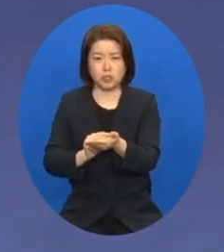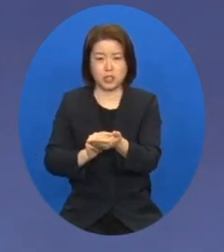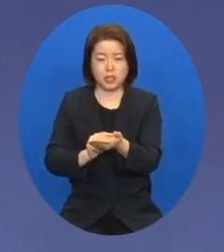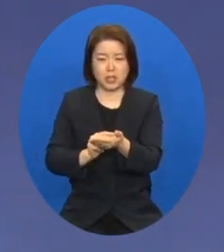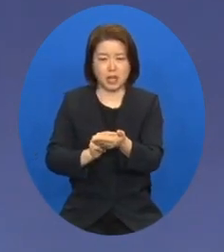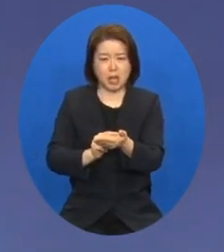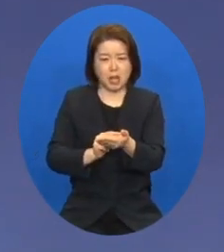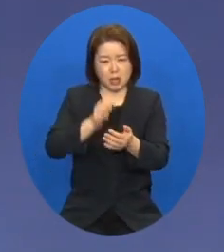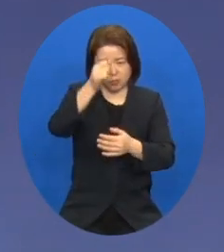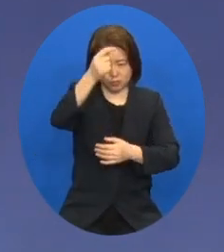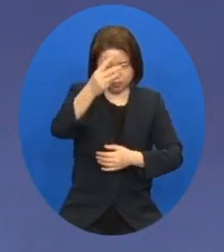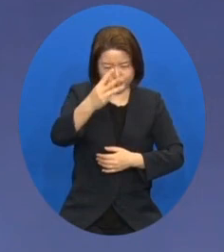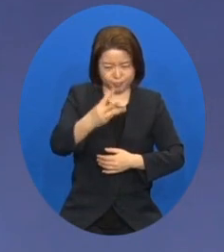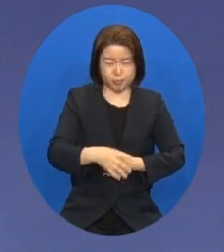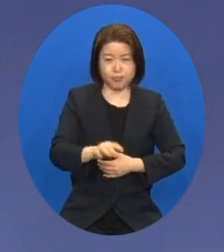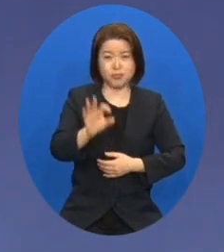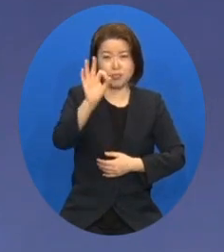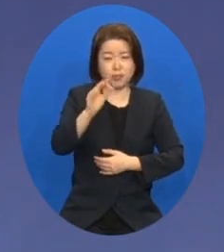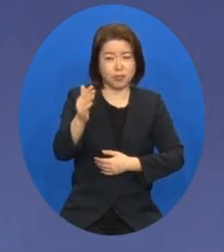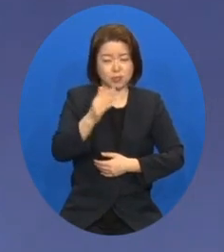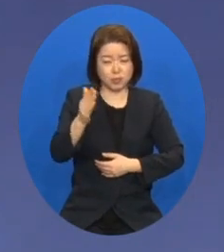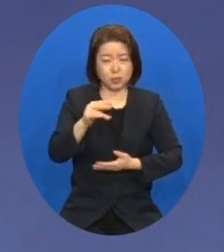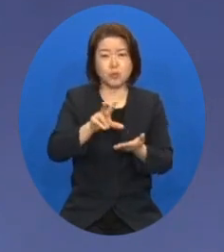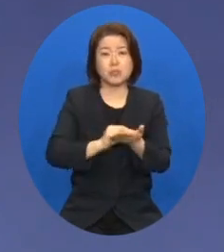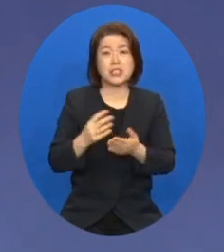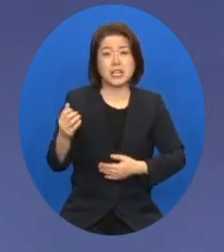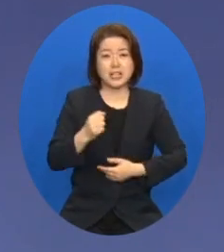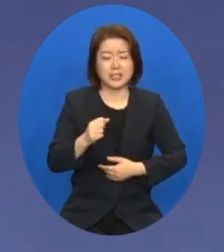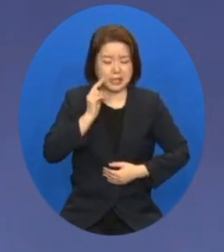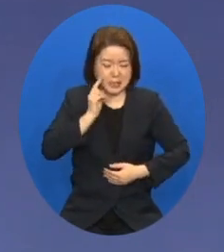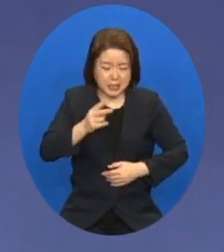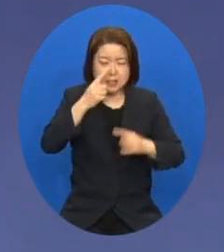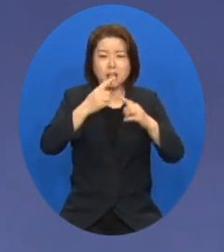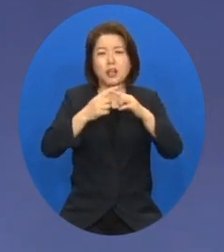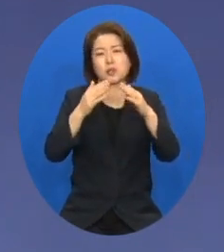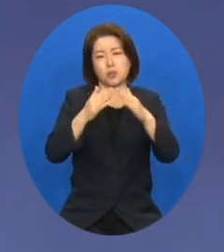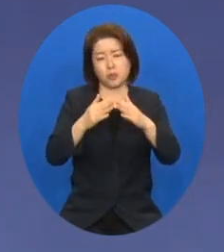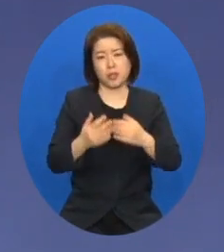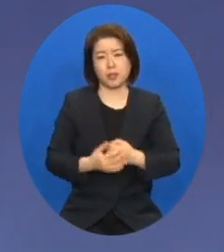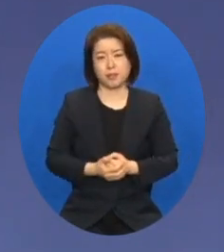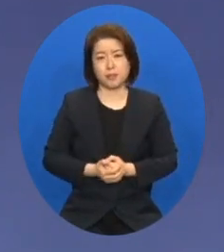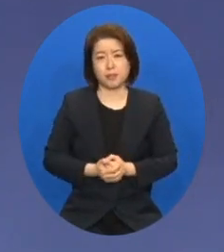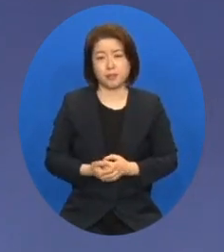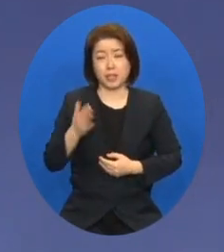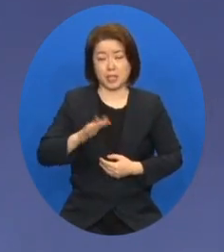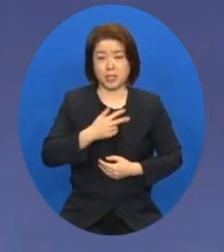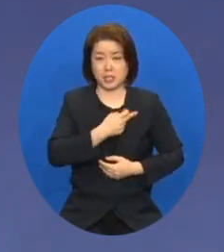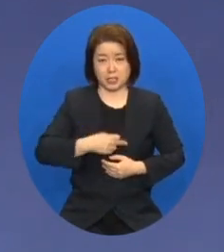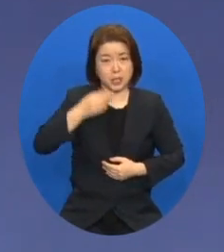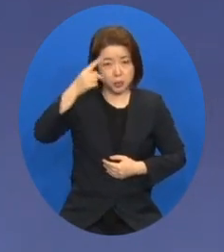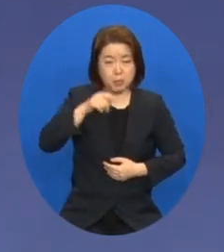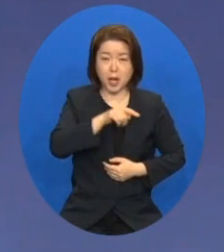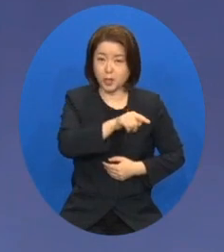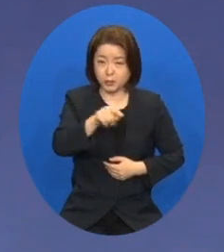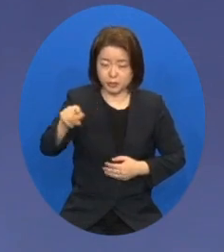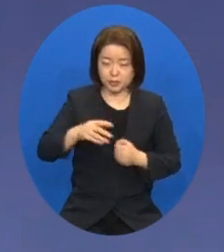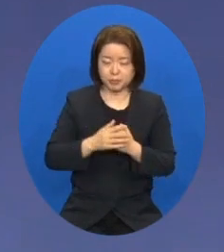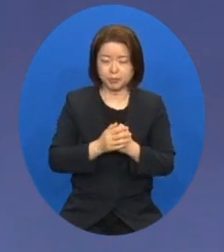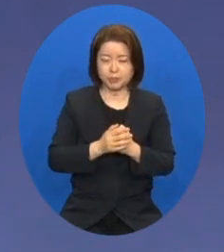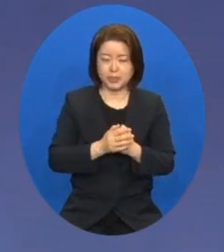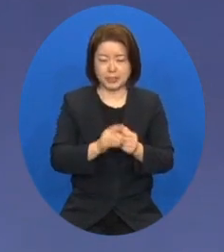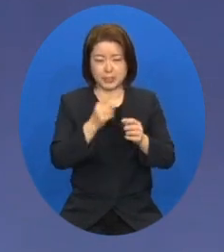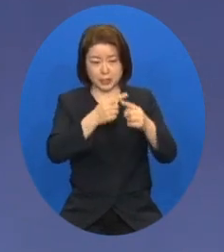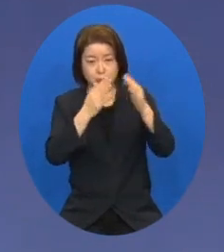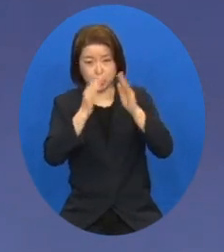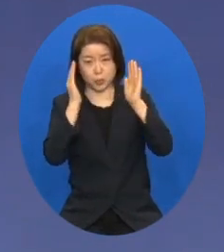10까지의 문제를 가지고 있는 아주 심각한 교회였습니다 그런데 사도 바울은 그 고린도 교회를